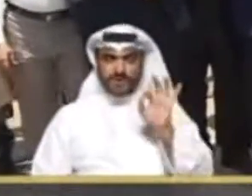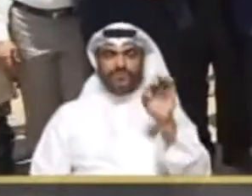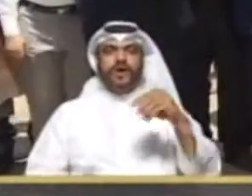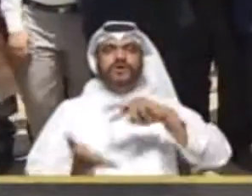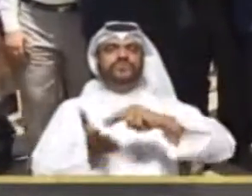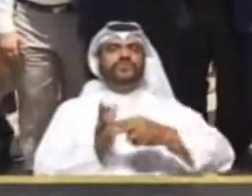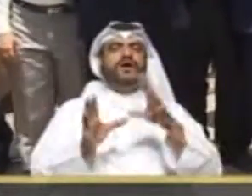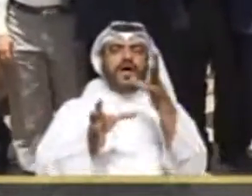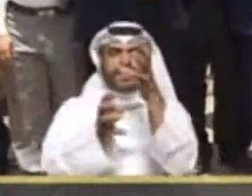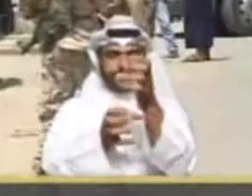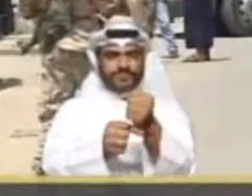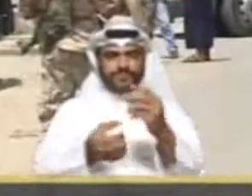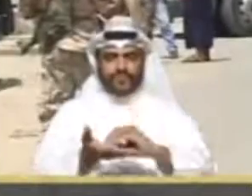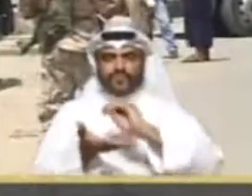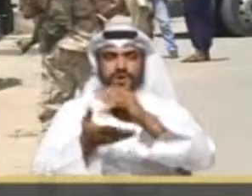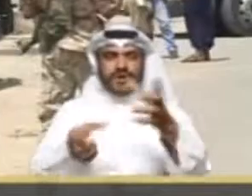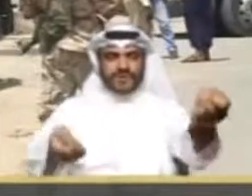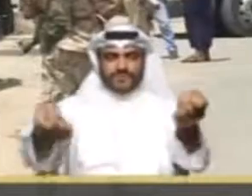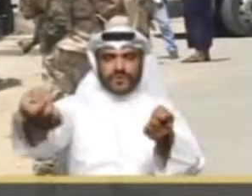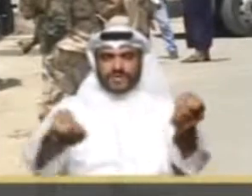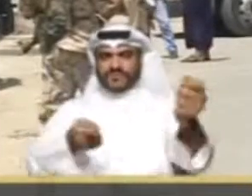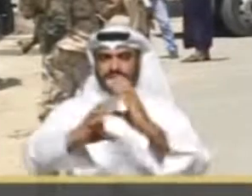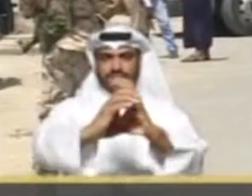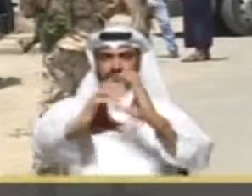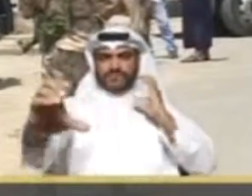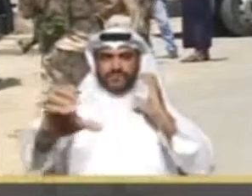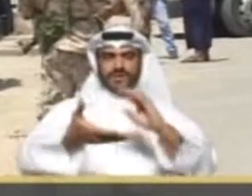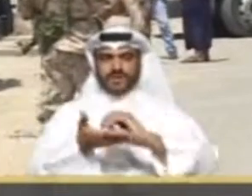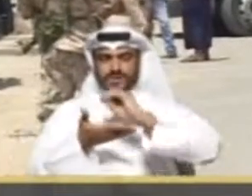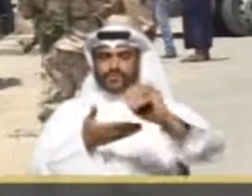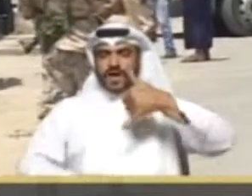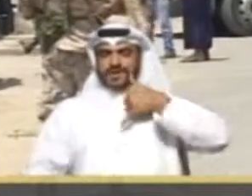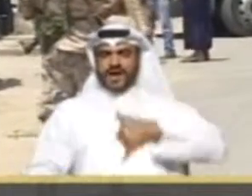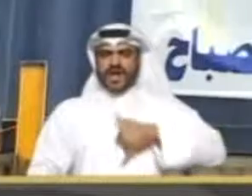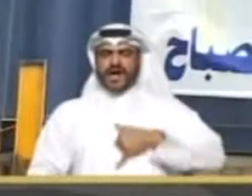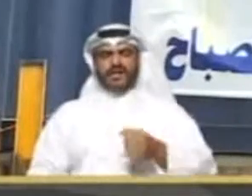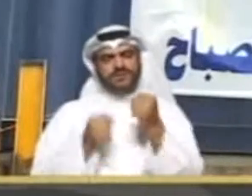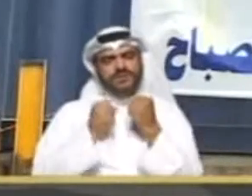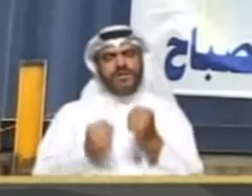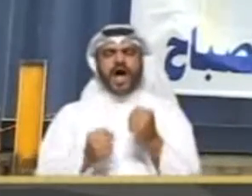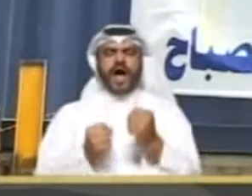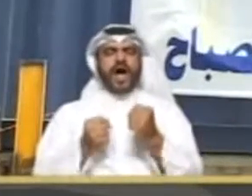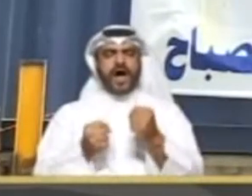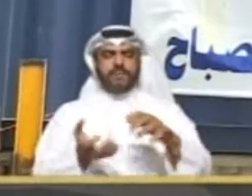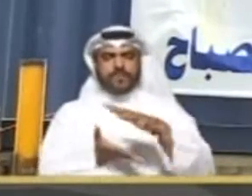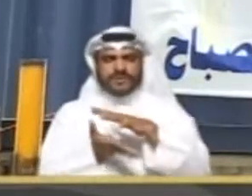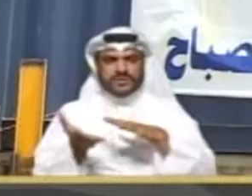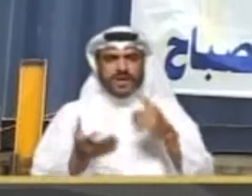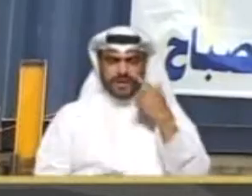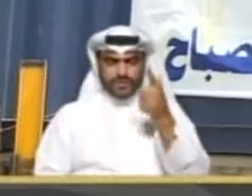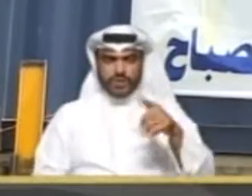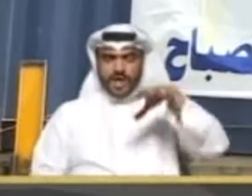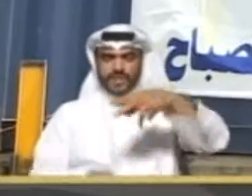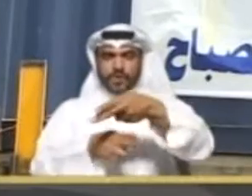3 حاويات محملة بالأدوية لمساندة الشعب اليمني الشقيق للخروج به من عنق الزجاجة، بيد أن